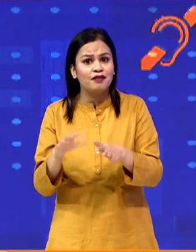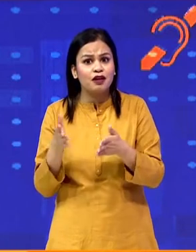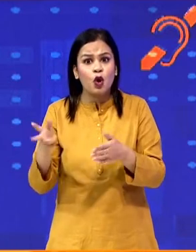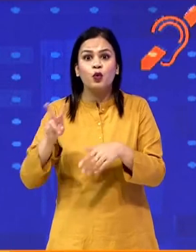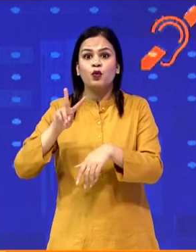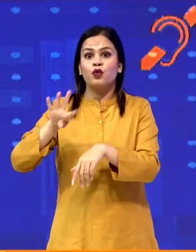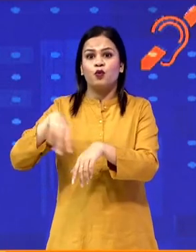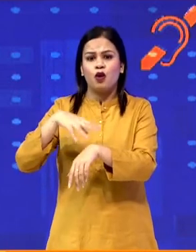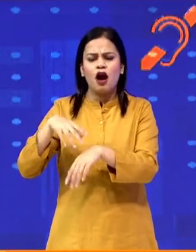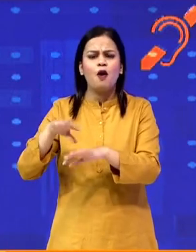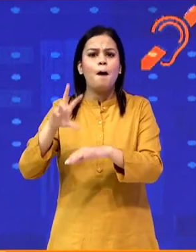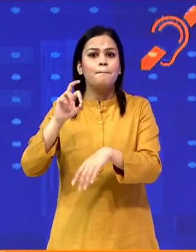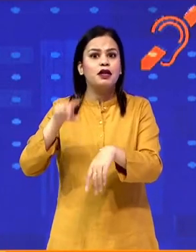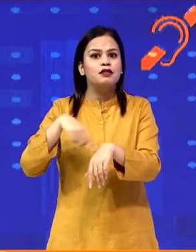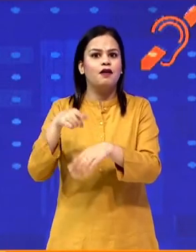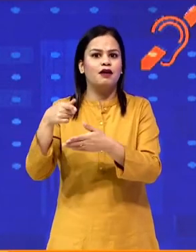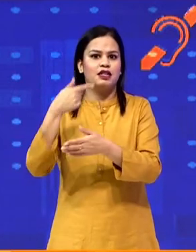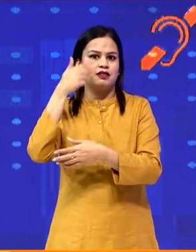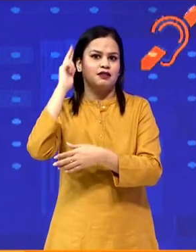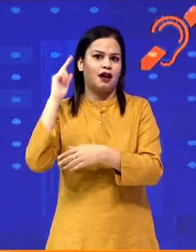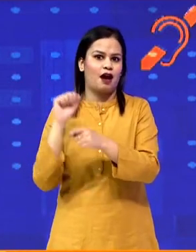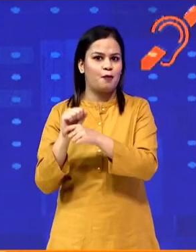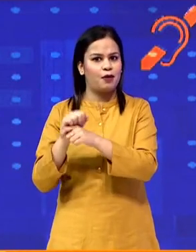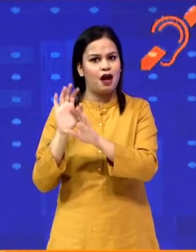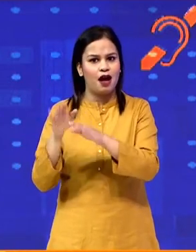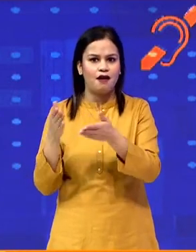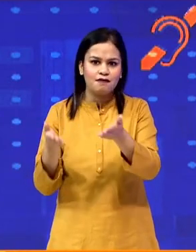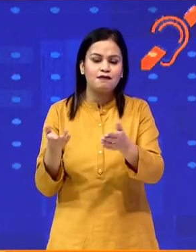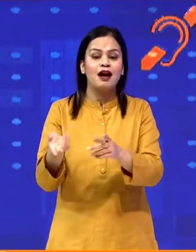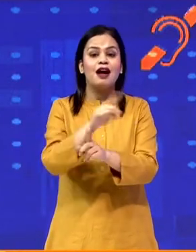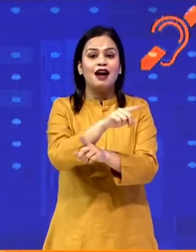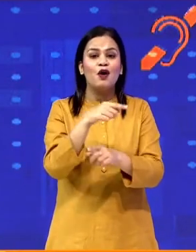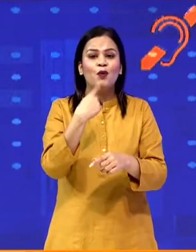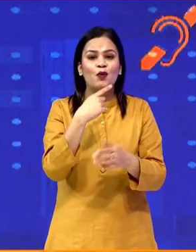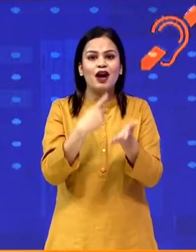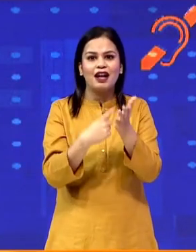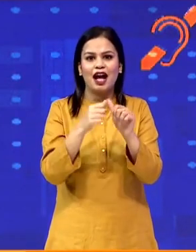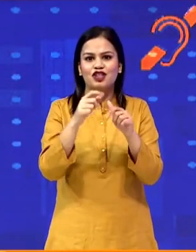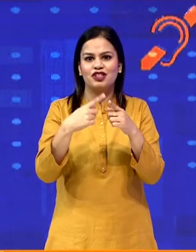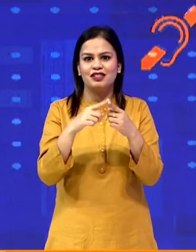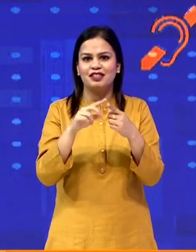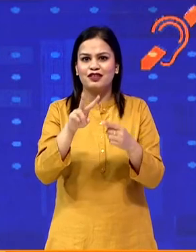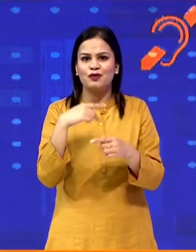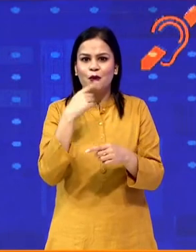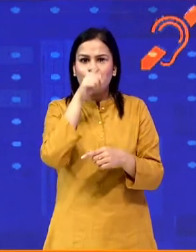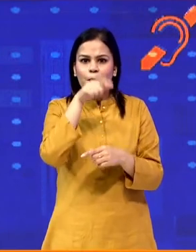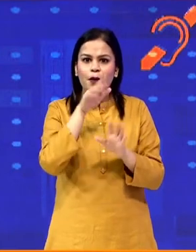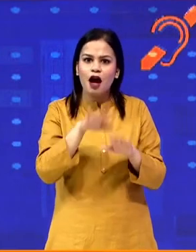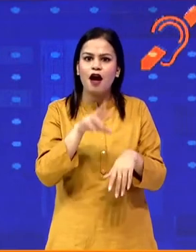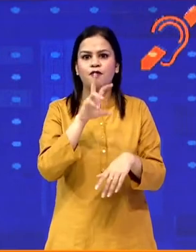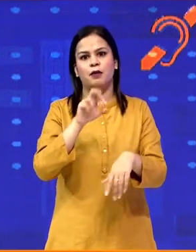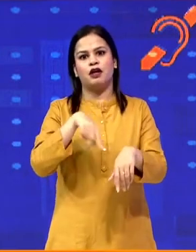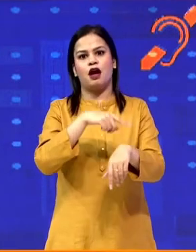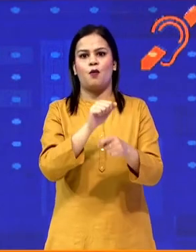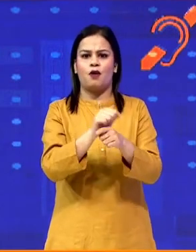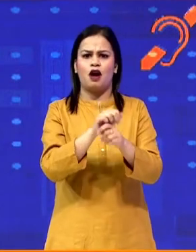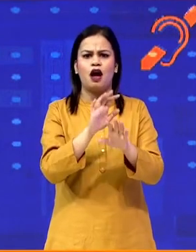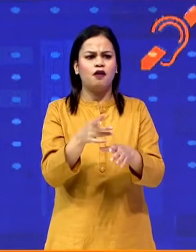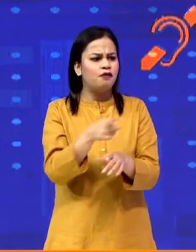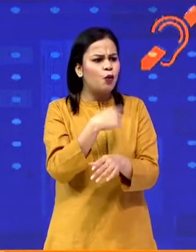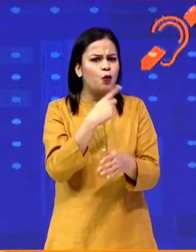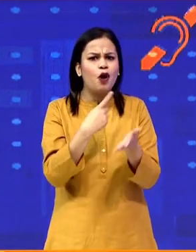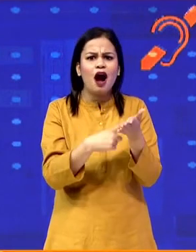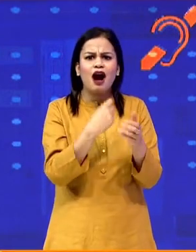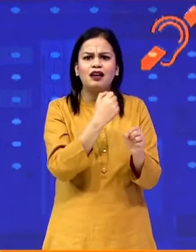घंटे का 20 घंटे कम करती थी राजीव गांधी 20 घंटे कम करते थे यह 20 मिनट क्यों नहीं करते तो उन्होंने 2020